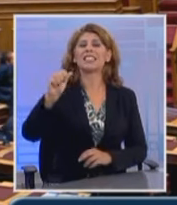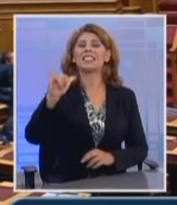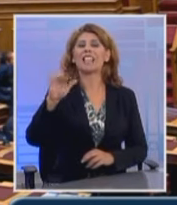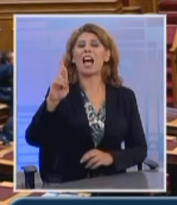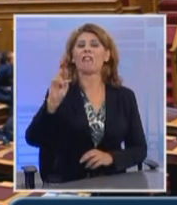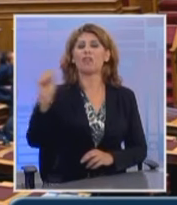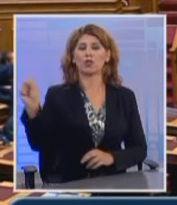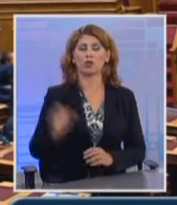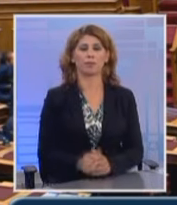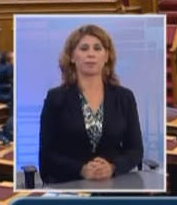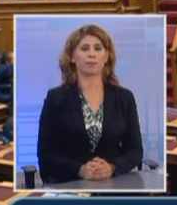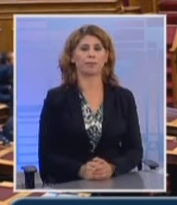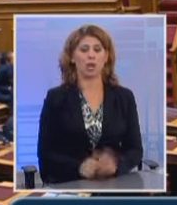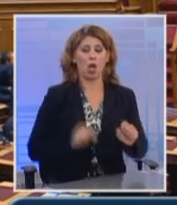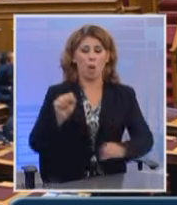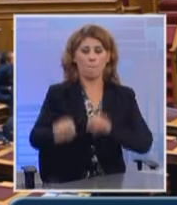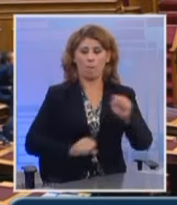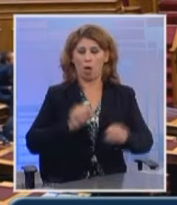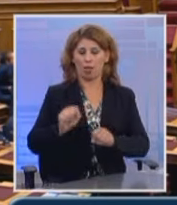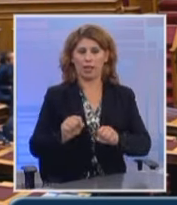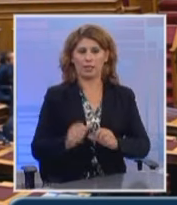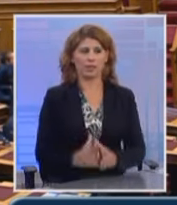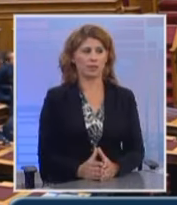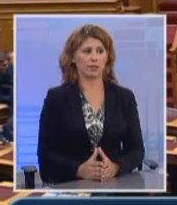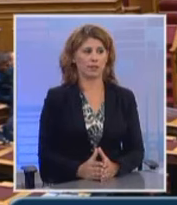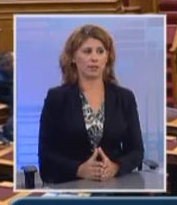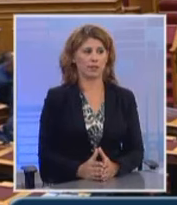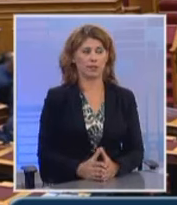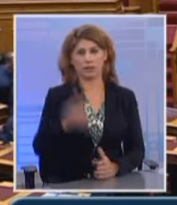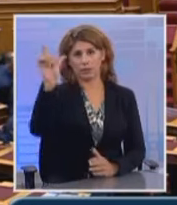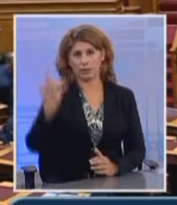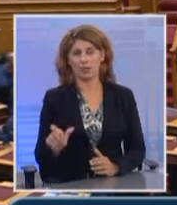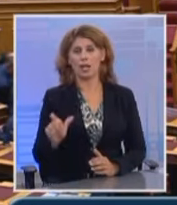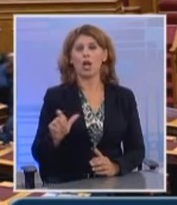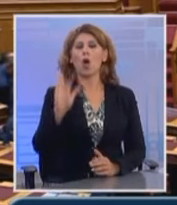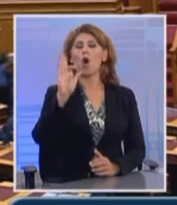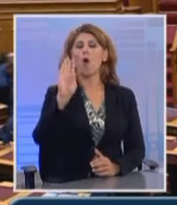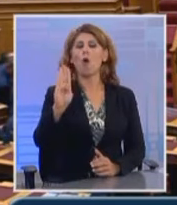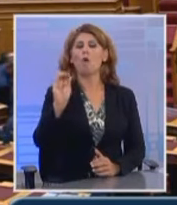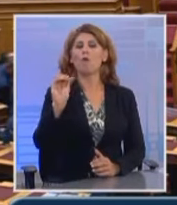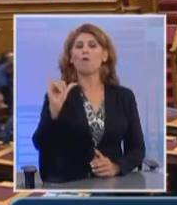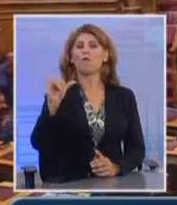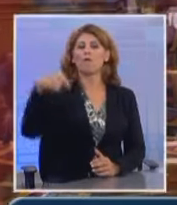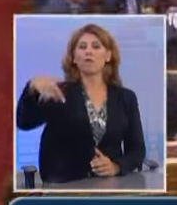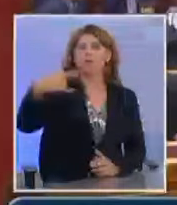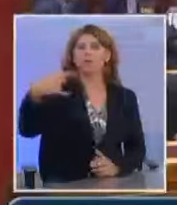Για την ποδηλασία, ο πιλότος ή πιλότος Βουτζαλή Βασιλική.